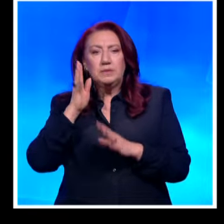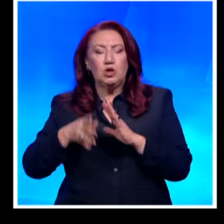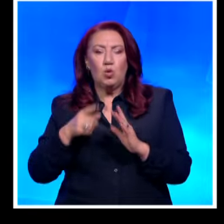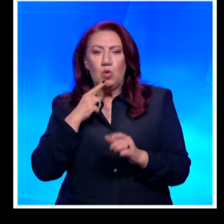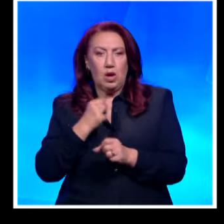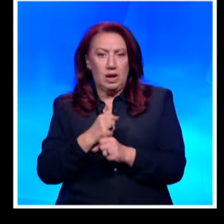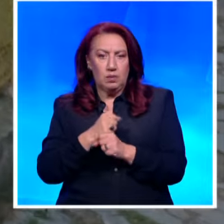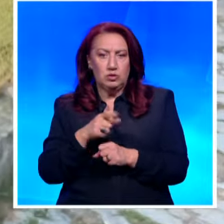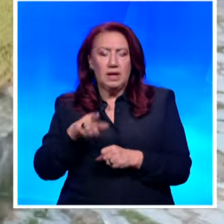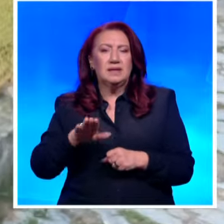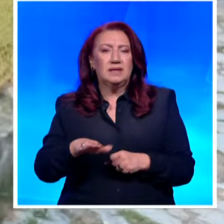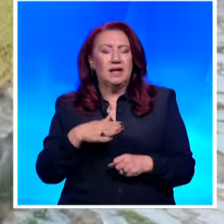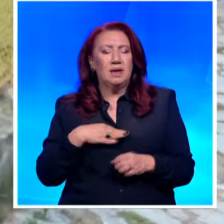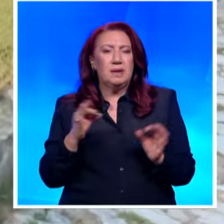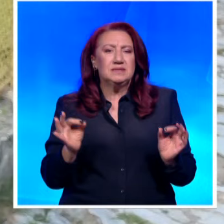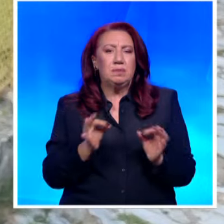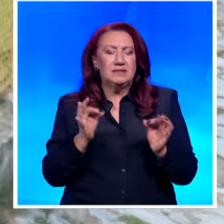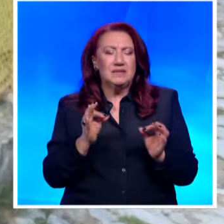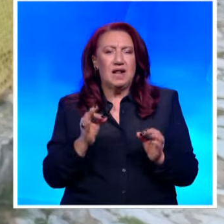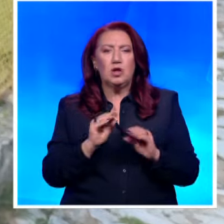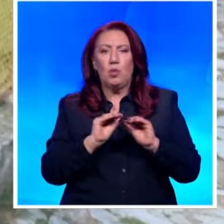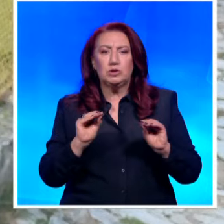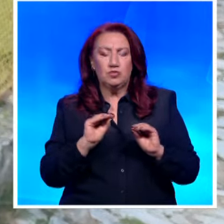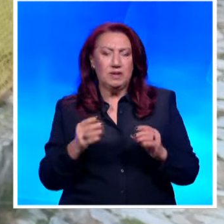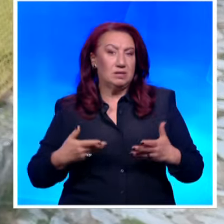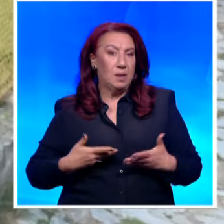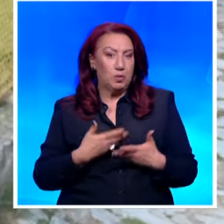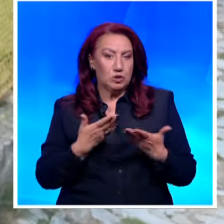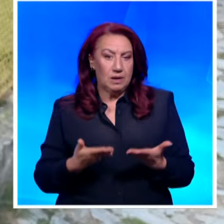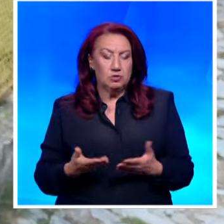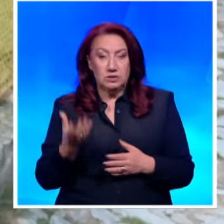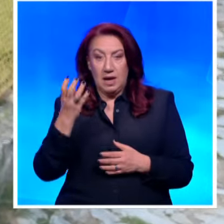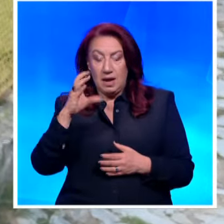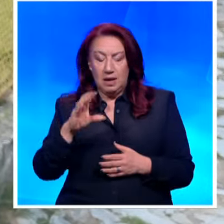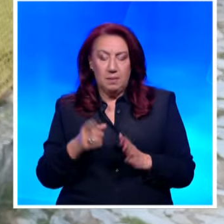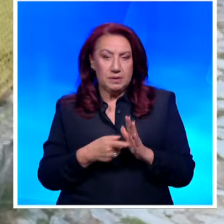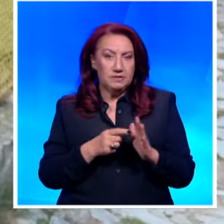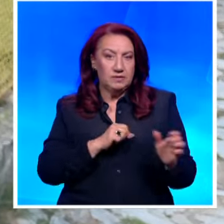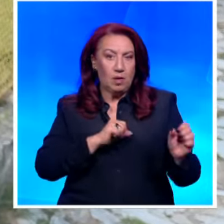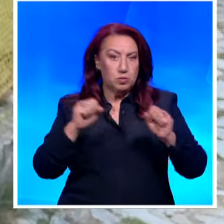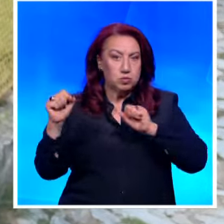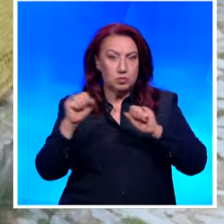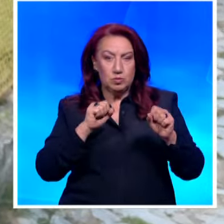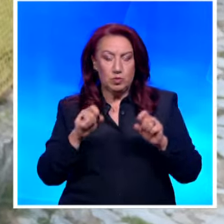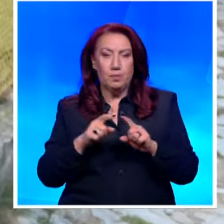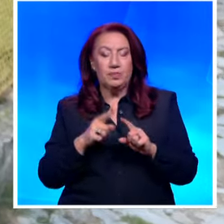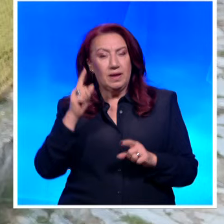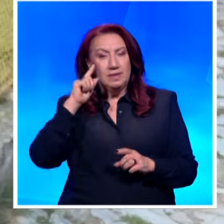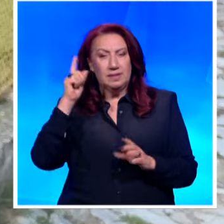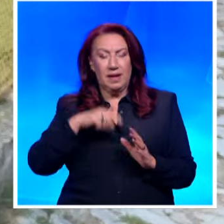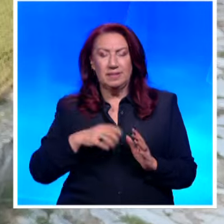потребности. Клипът предизвика много бурни реакции в интернет пространството, а през деня също така клипът беше свален